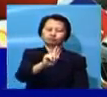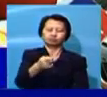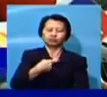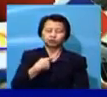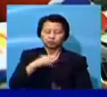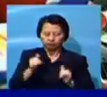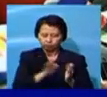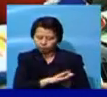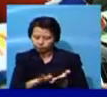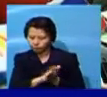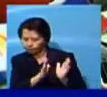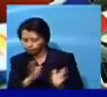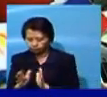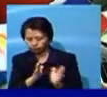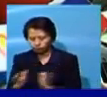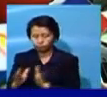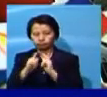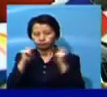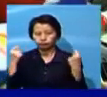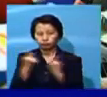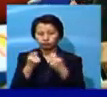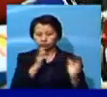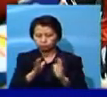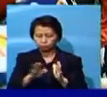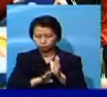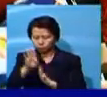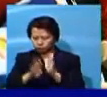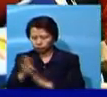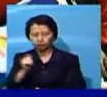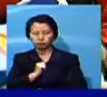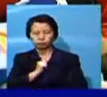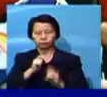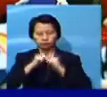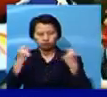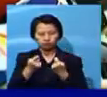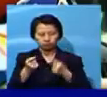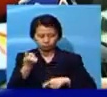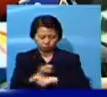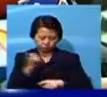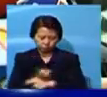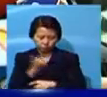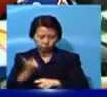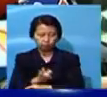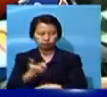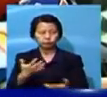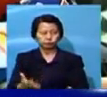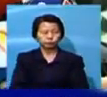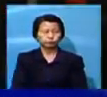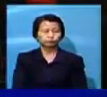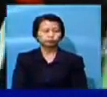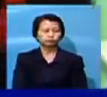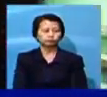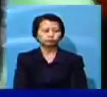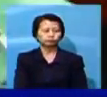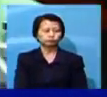memperkemaskan prestasi pasukanlah untuk kami mengekalkan gol meda